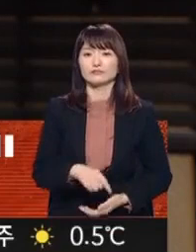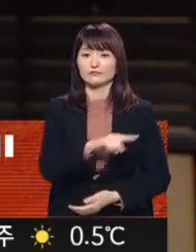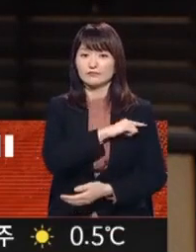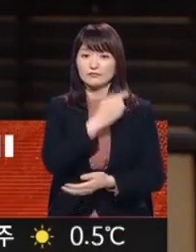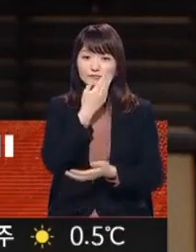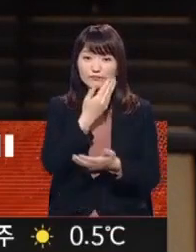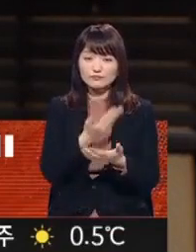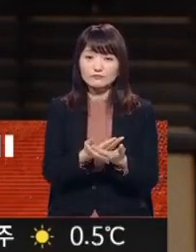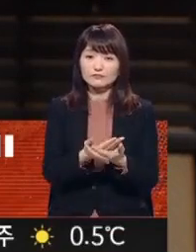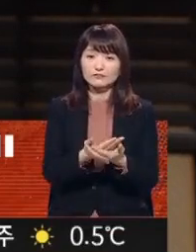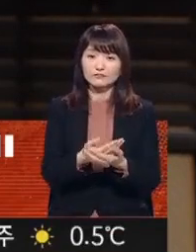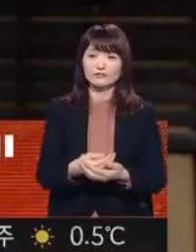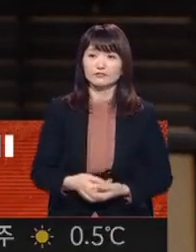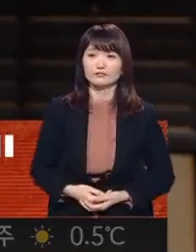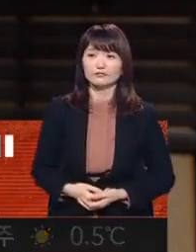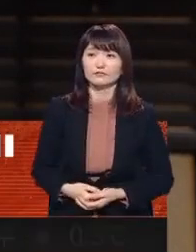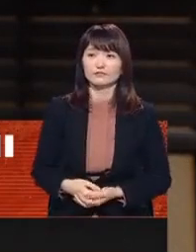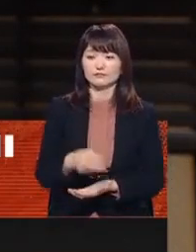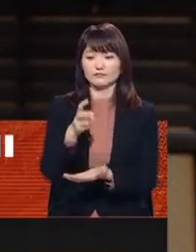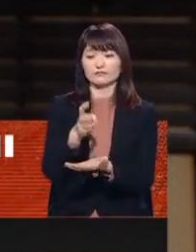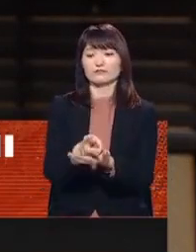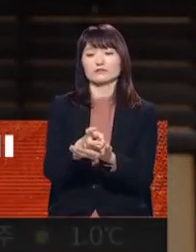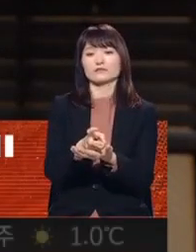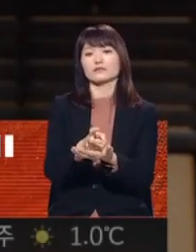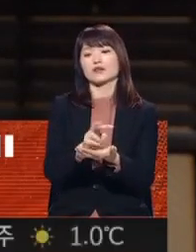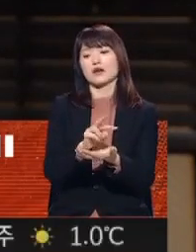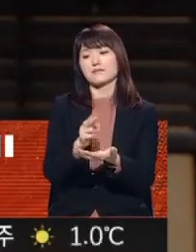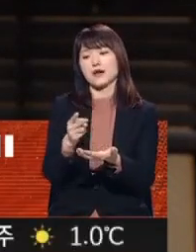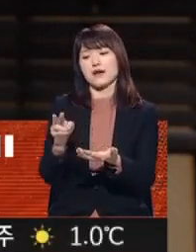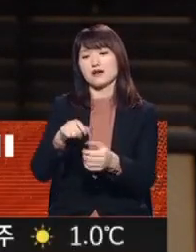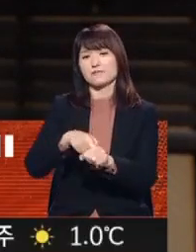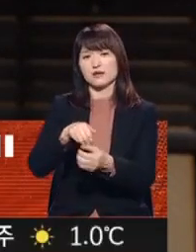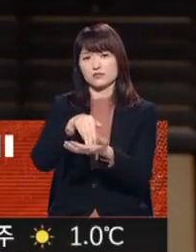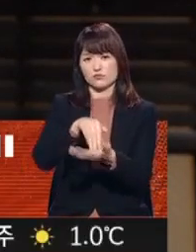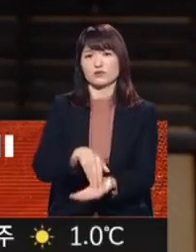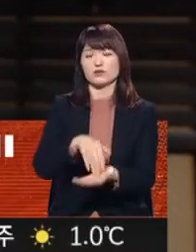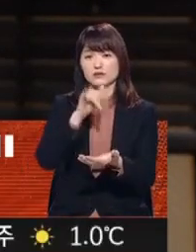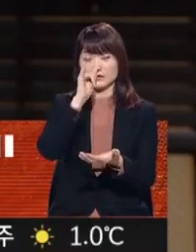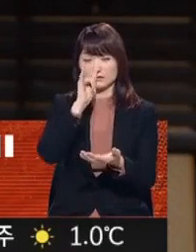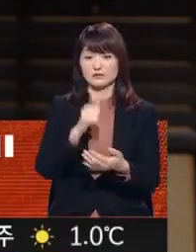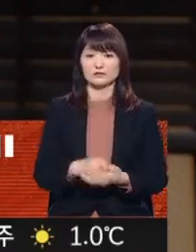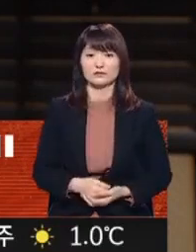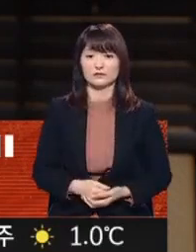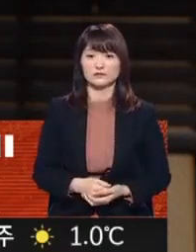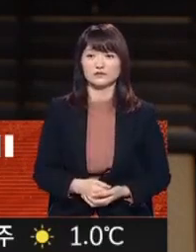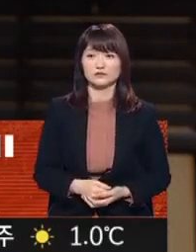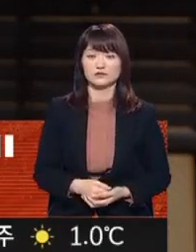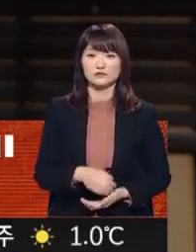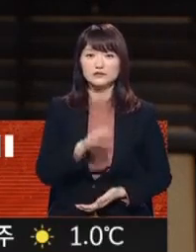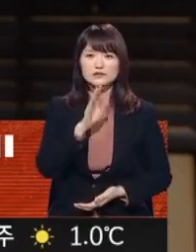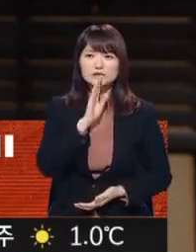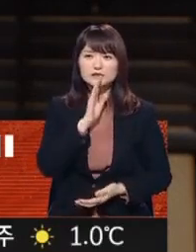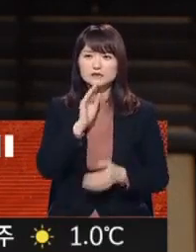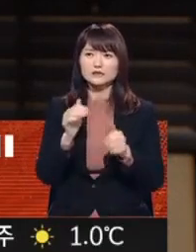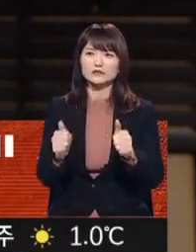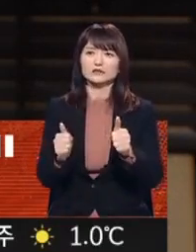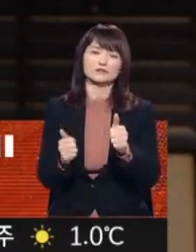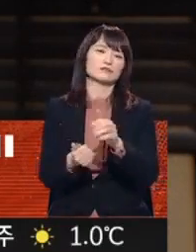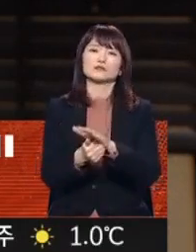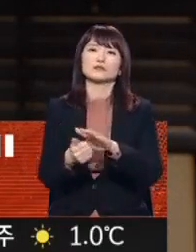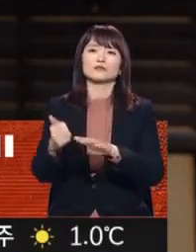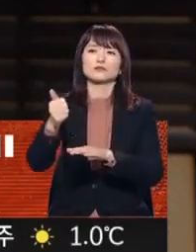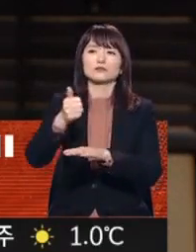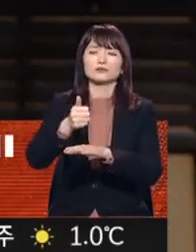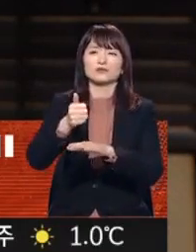중요한 건 이제 법은 많이 바뀌었어요 법은 중학에 처벌할 수 있습니다 근데 실제로 재판 선거 결과를 보면